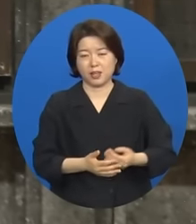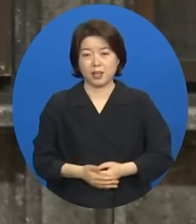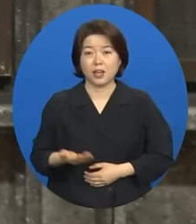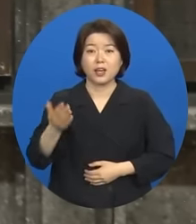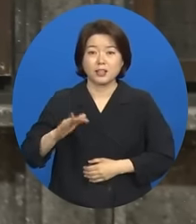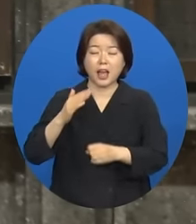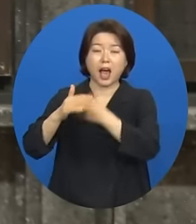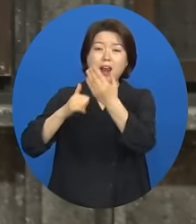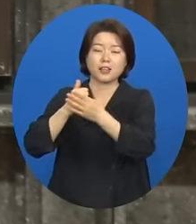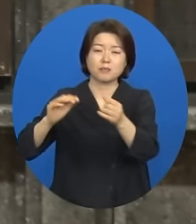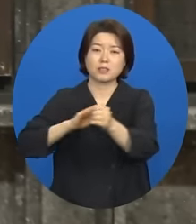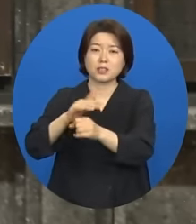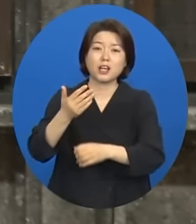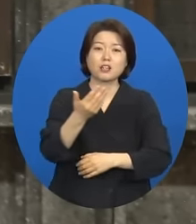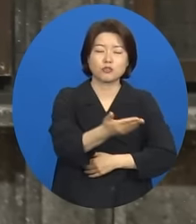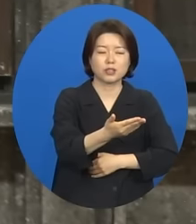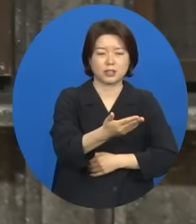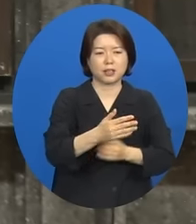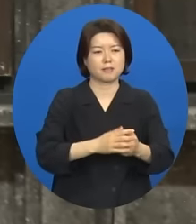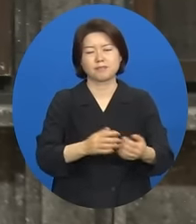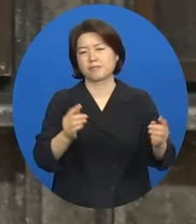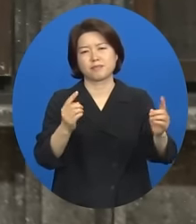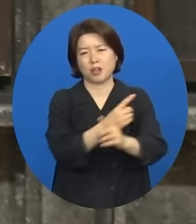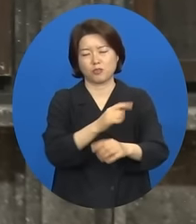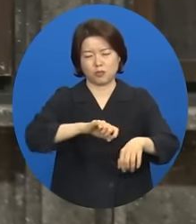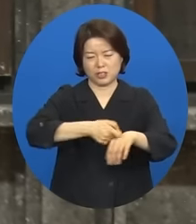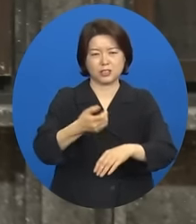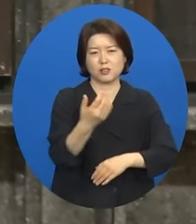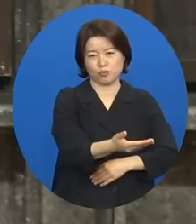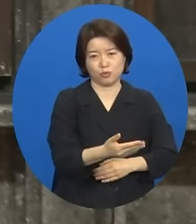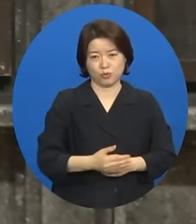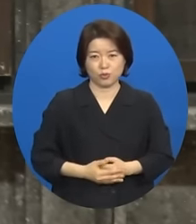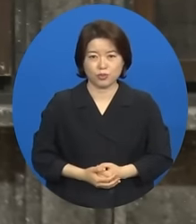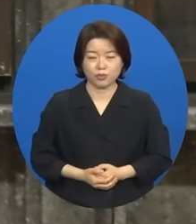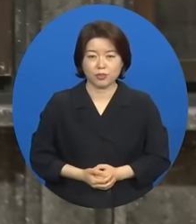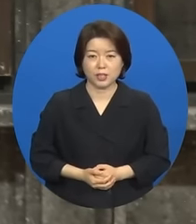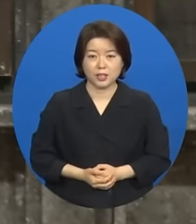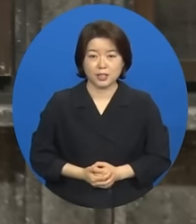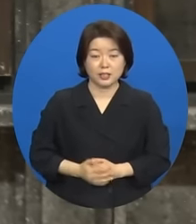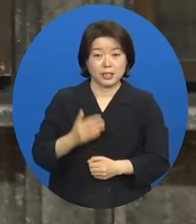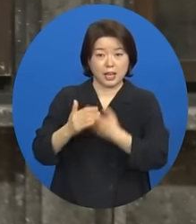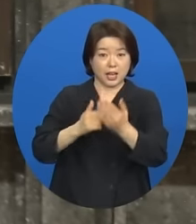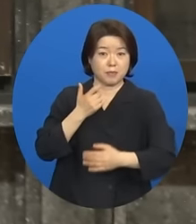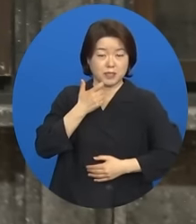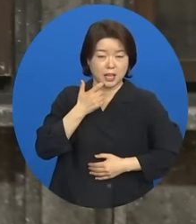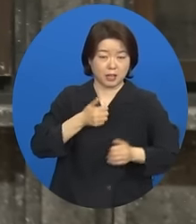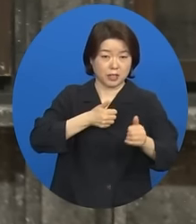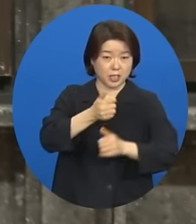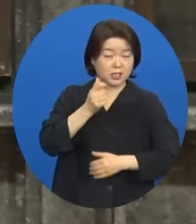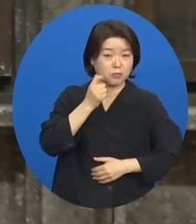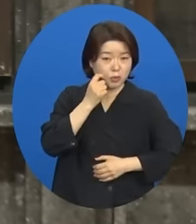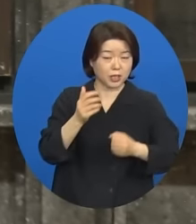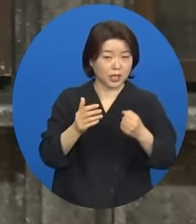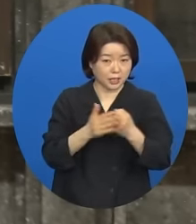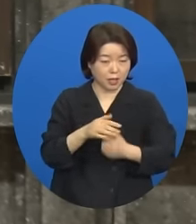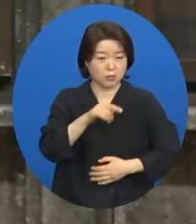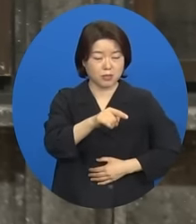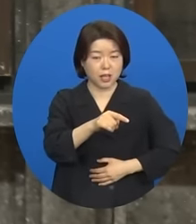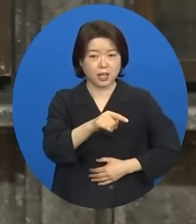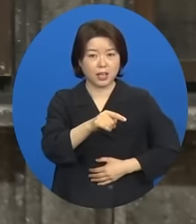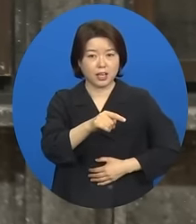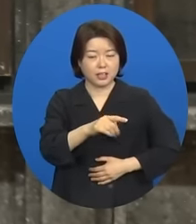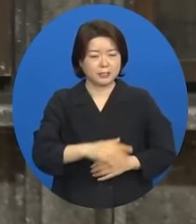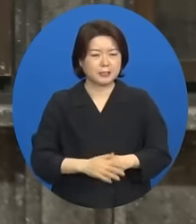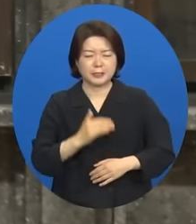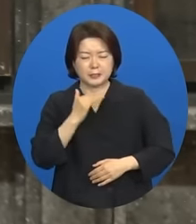사랑하시니까 치시는 거예요. 징계하시는 거예요. 하나님께서 야곱을 이길 수 없어서 그렇게 한 것이 아니고 기다려준